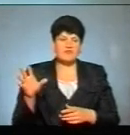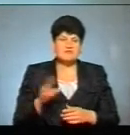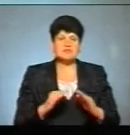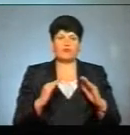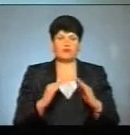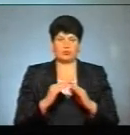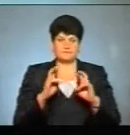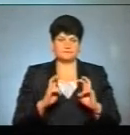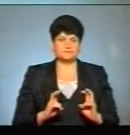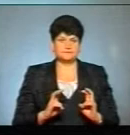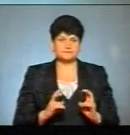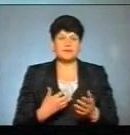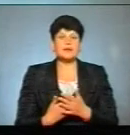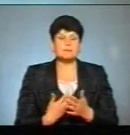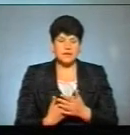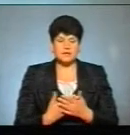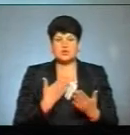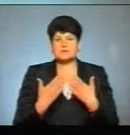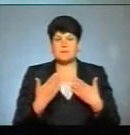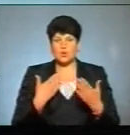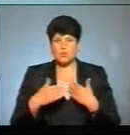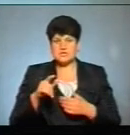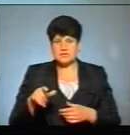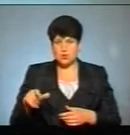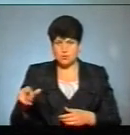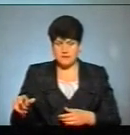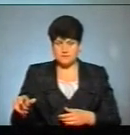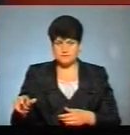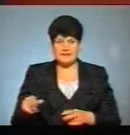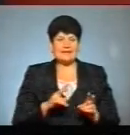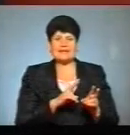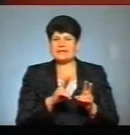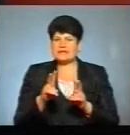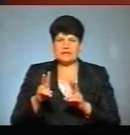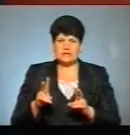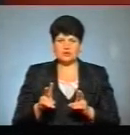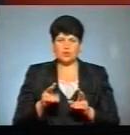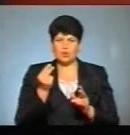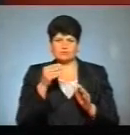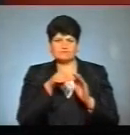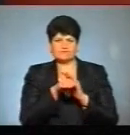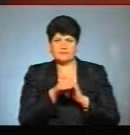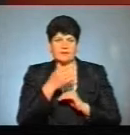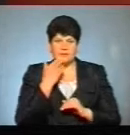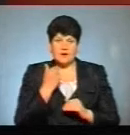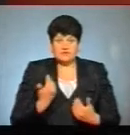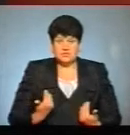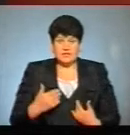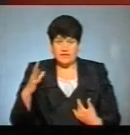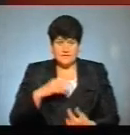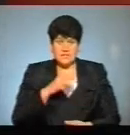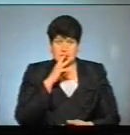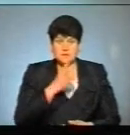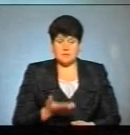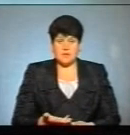вдома. Наприклад, якщо спілкуючись з цими людьми, ніхто відкладень не мав. Жили всі тільки на заробітну